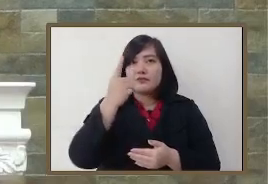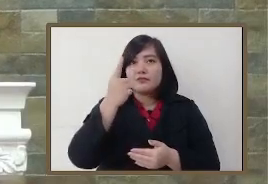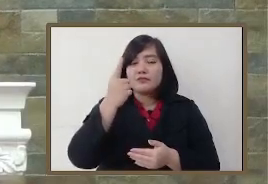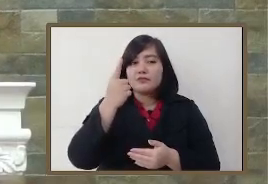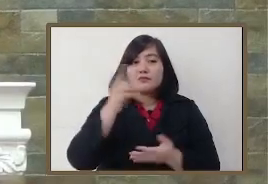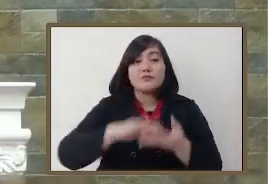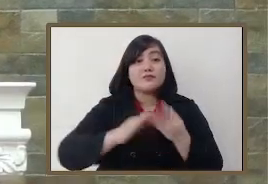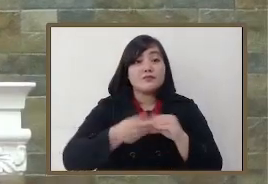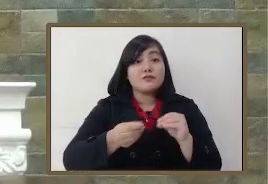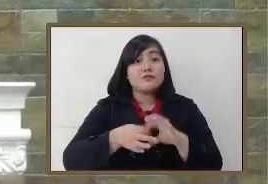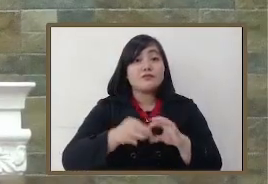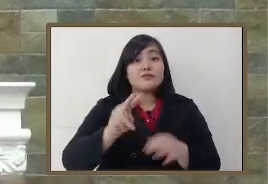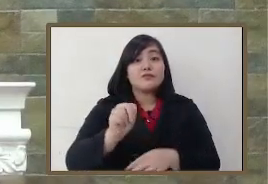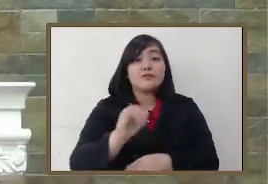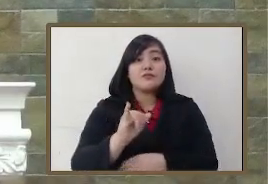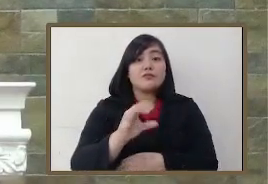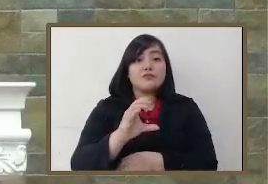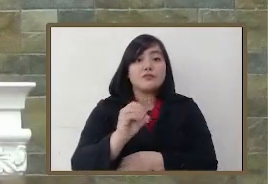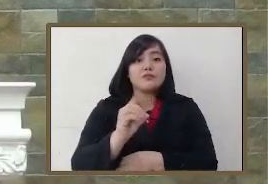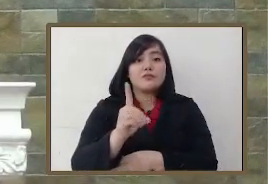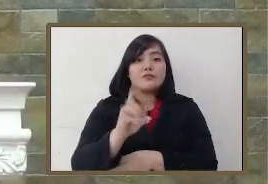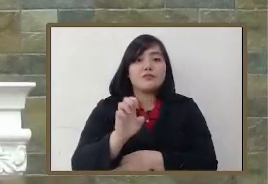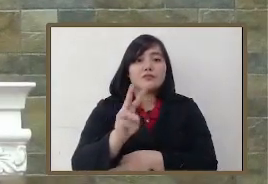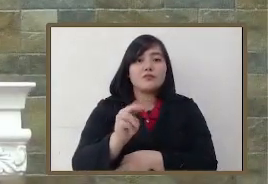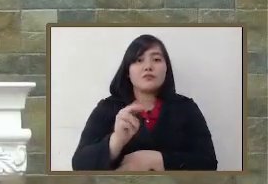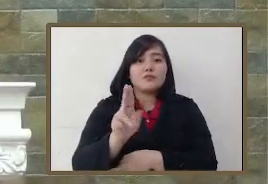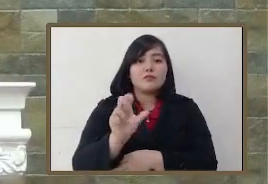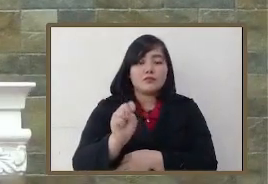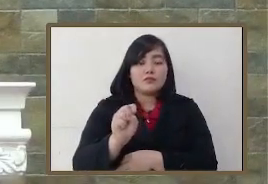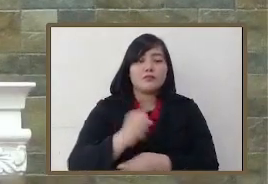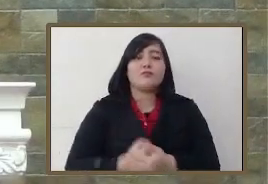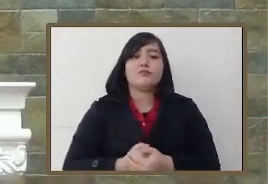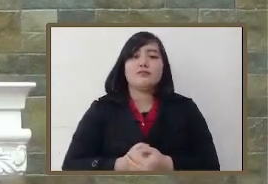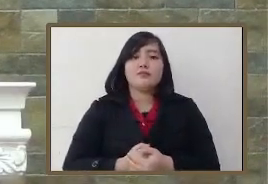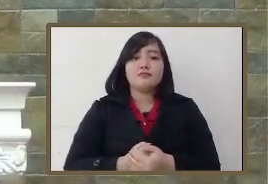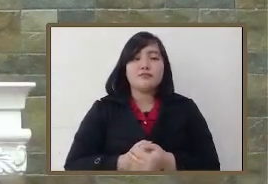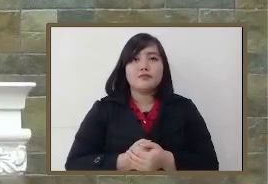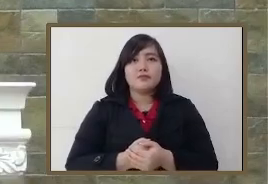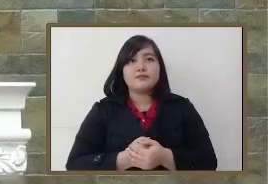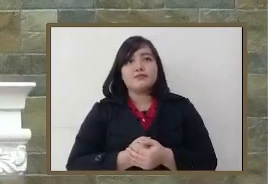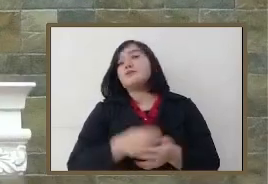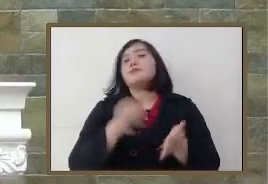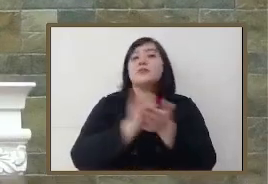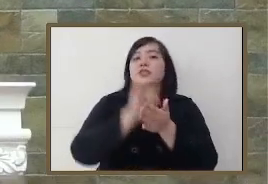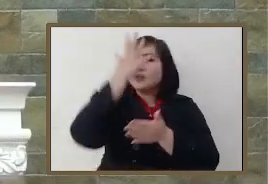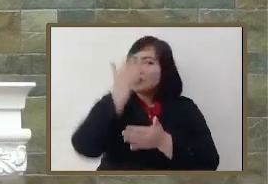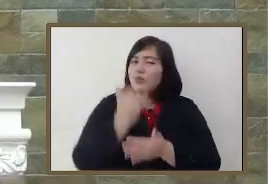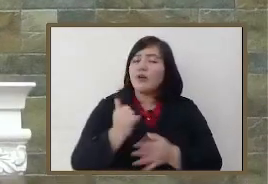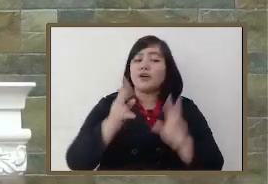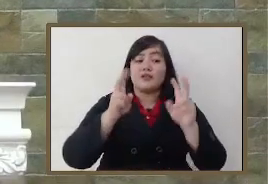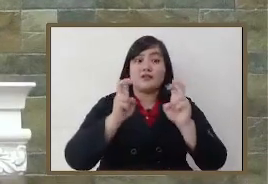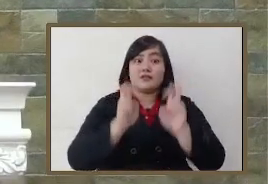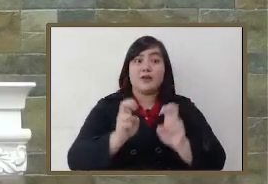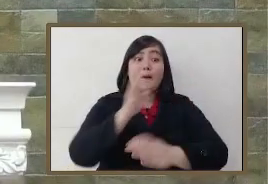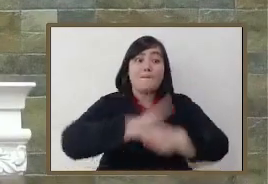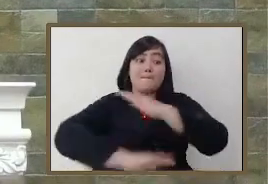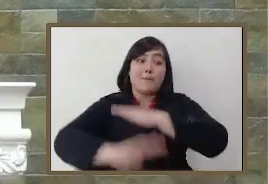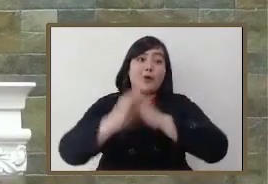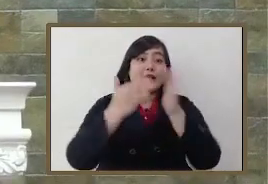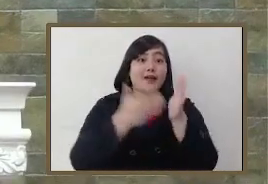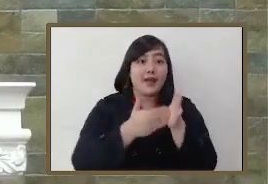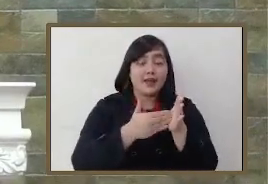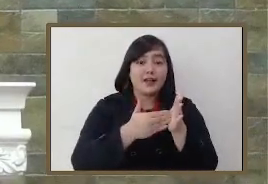Nicodemus. Alright? So Nicodemus ay pinanganak. Kaya nga may born again.